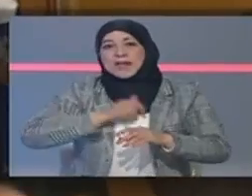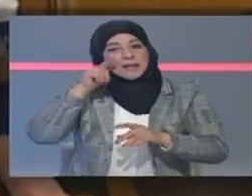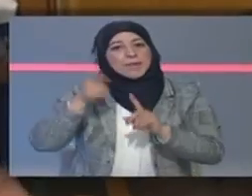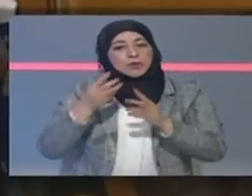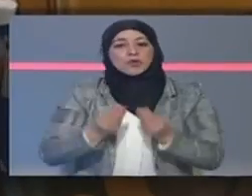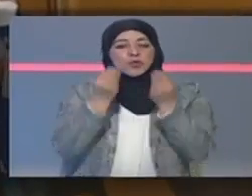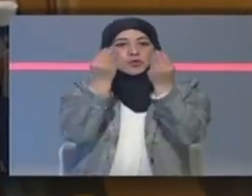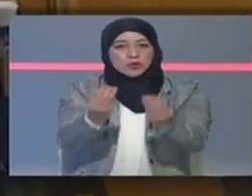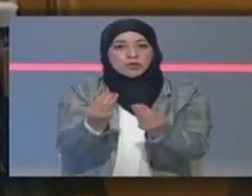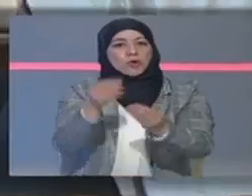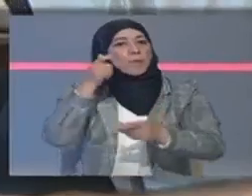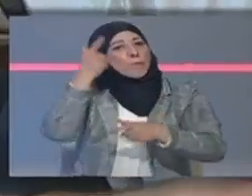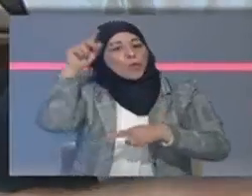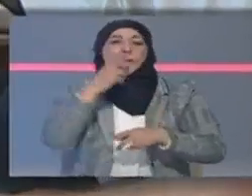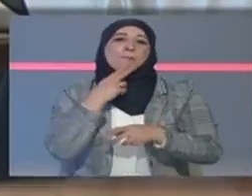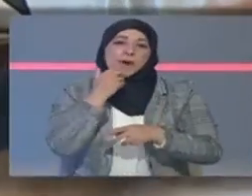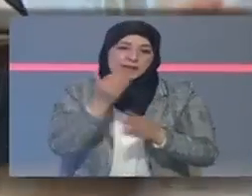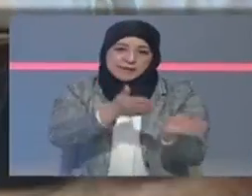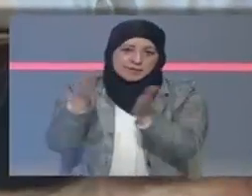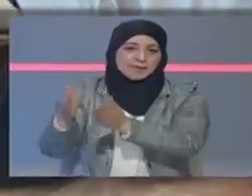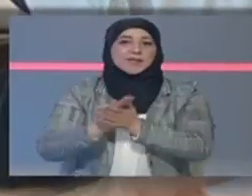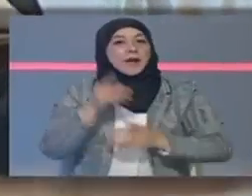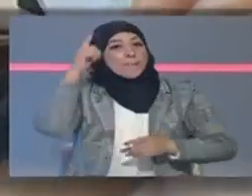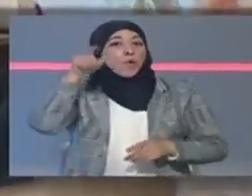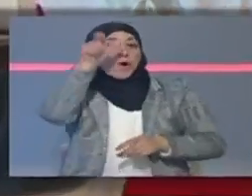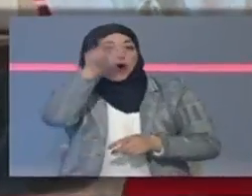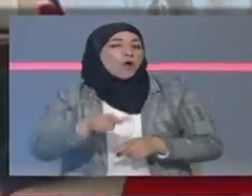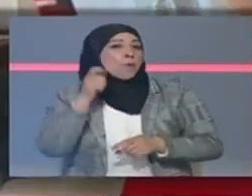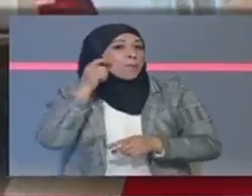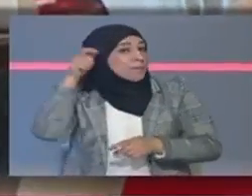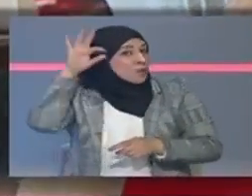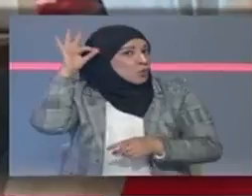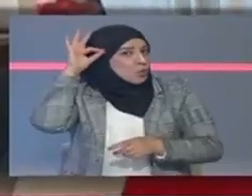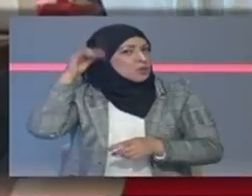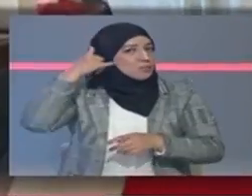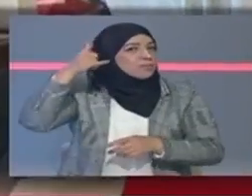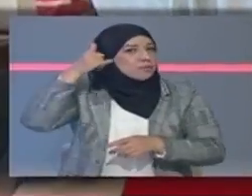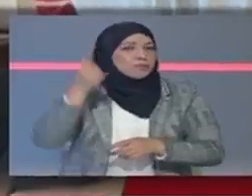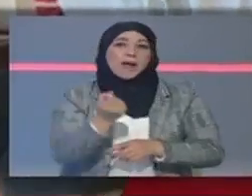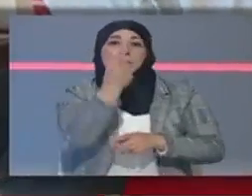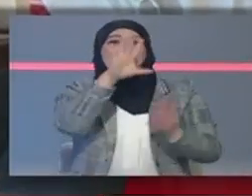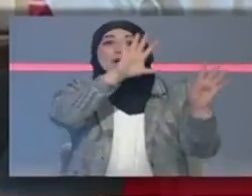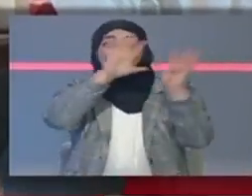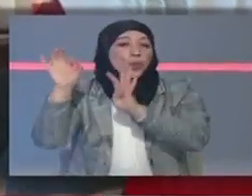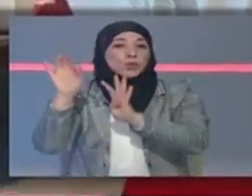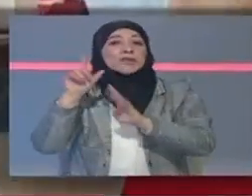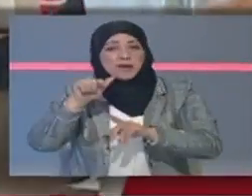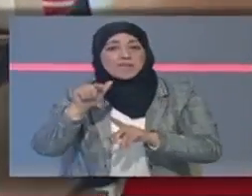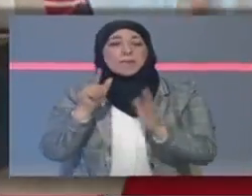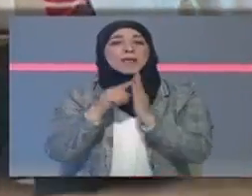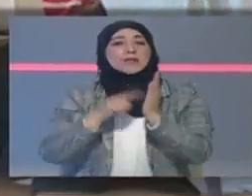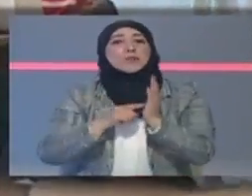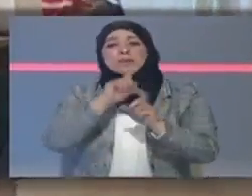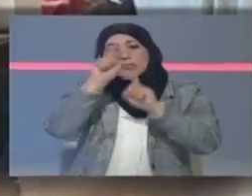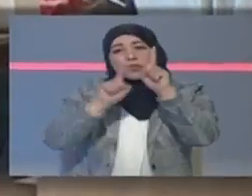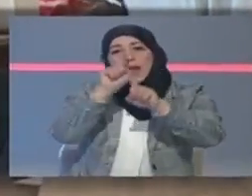ذمة المواطنين. بالنسبة للتونسي اللي قاعد يطلب في 190، فما حاجات ينجم معناها